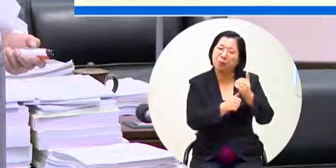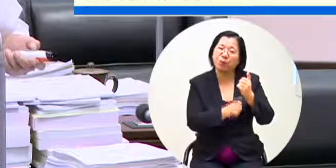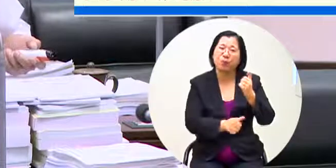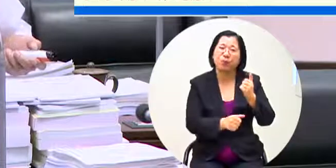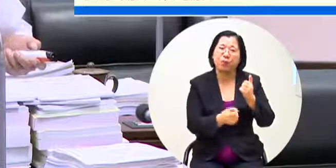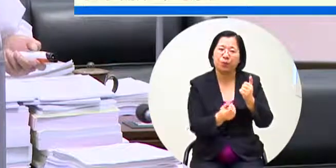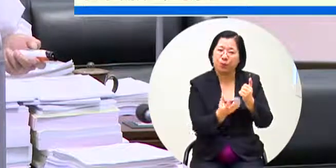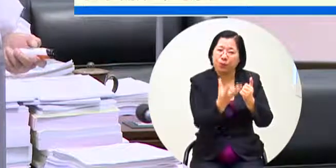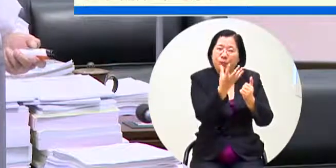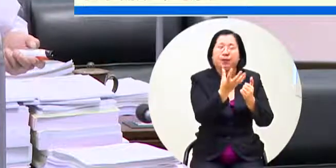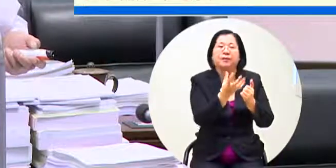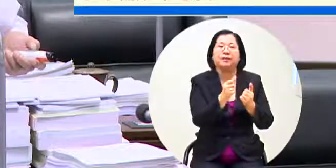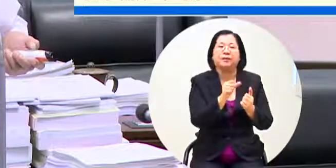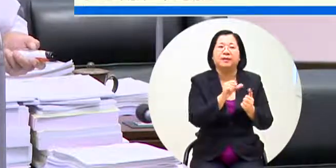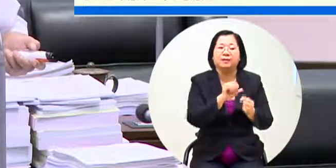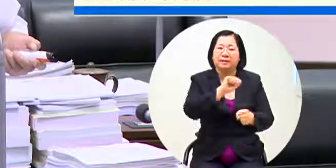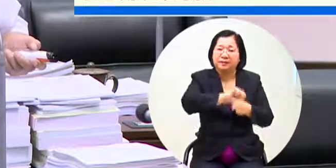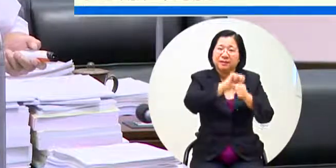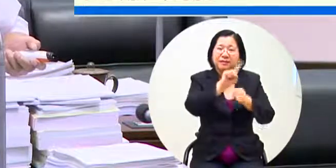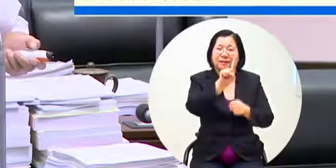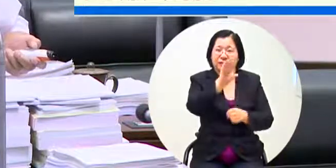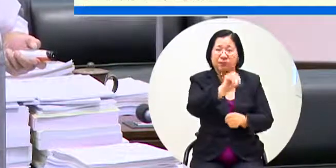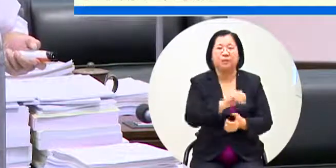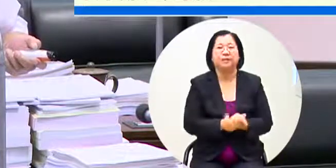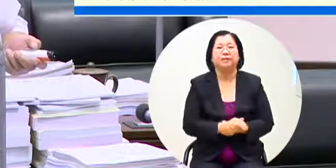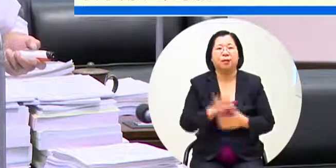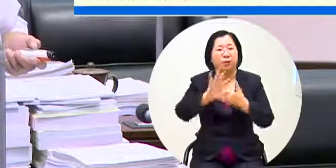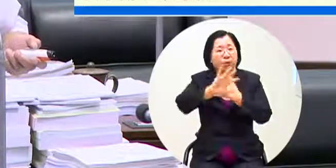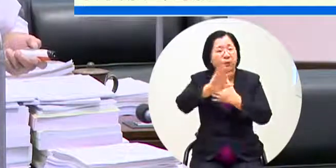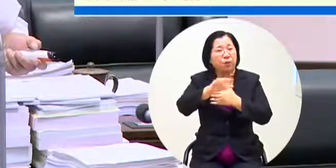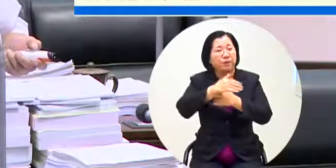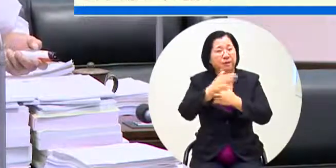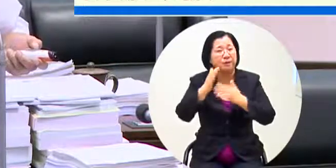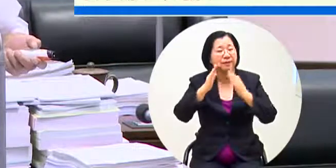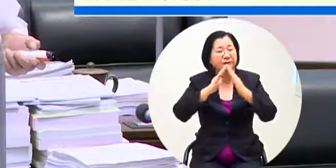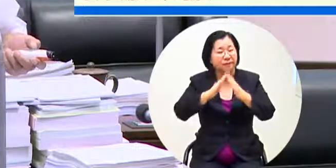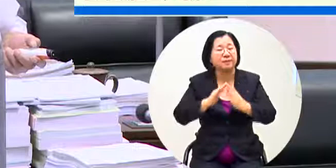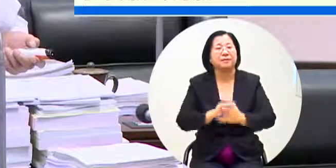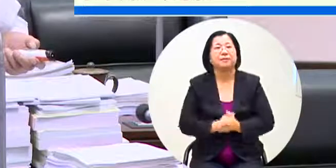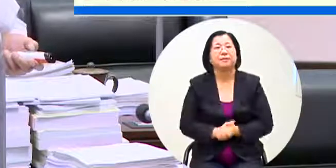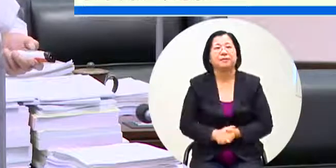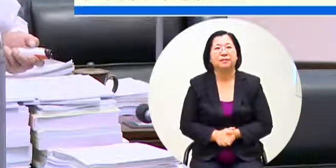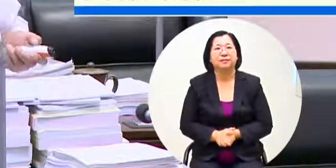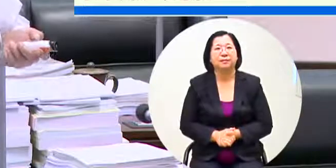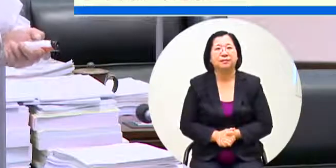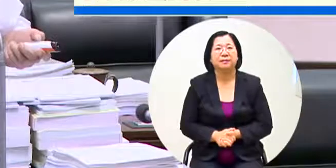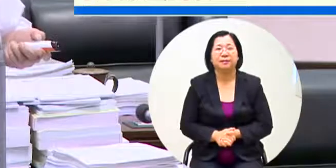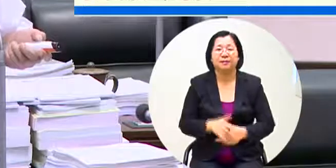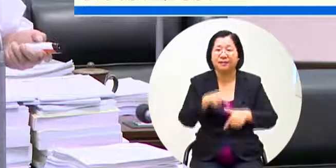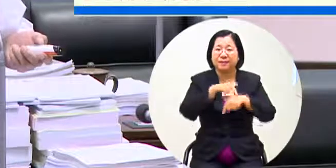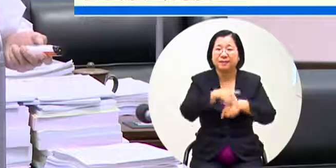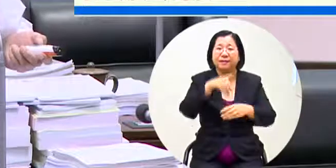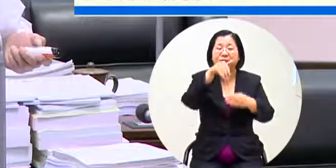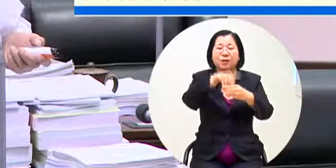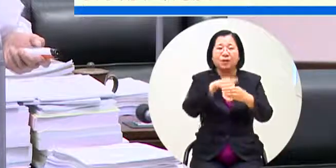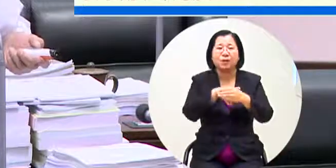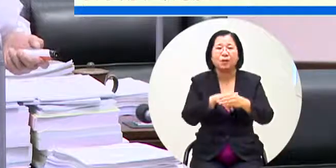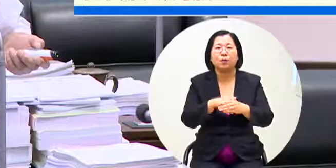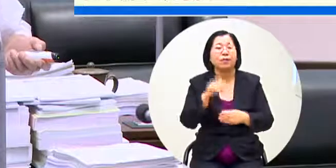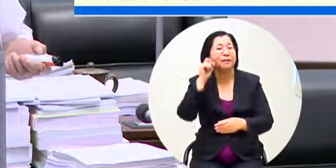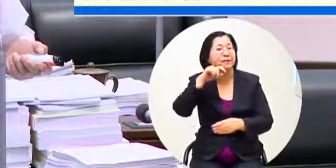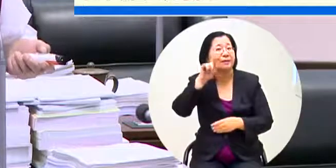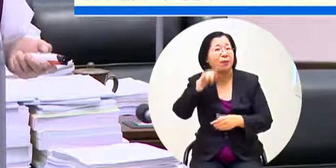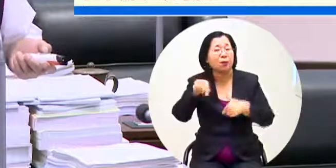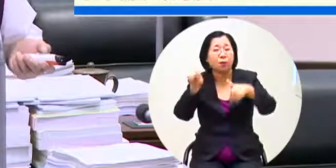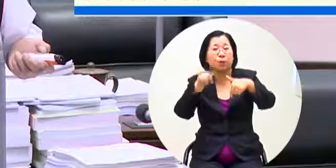伫外县市吼，就伫这个啊南投、彰化附近。迁入去伫台中市的